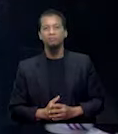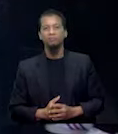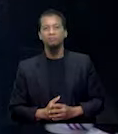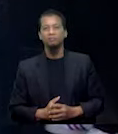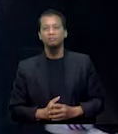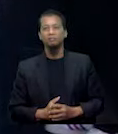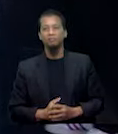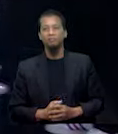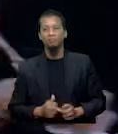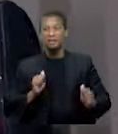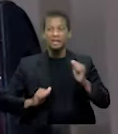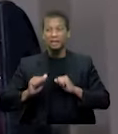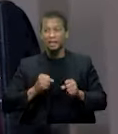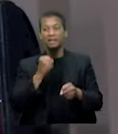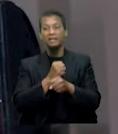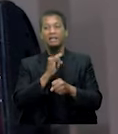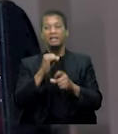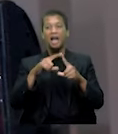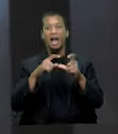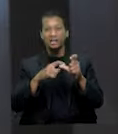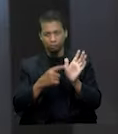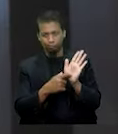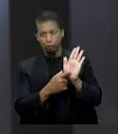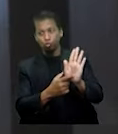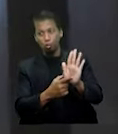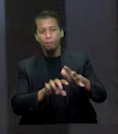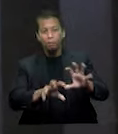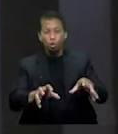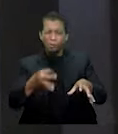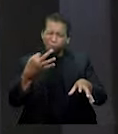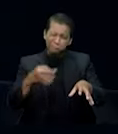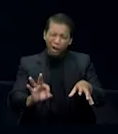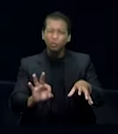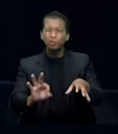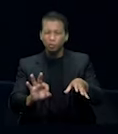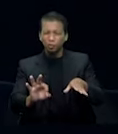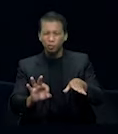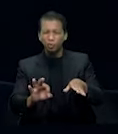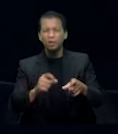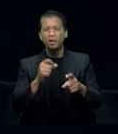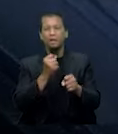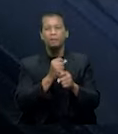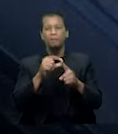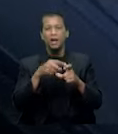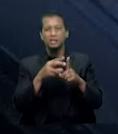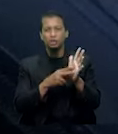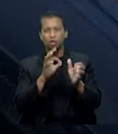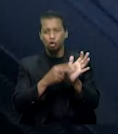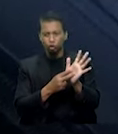Event GIAS 2024 menjadi ajang debut publik bagi produk baru Brixton Indonesia, yaitu Brixton Dowler A